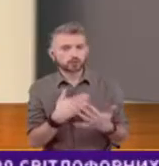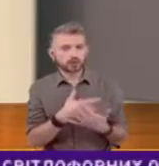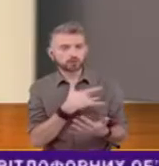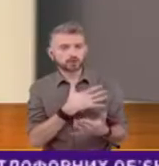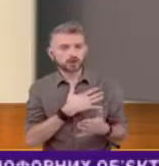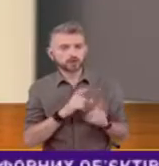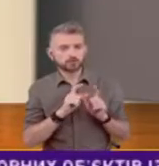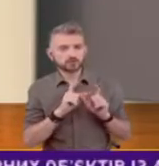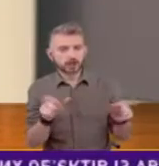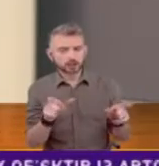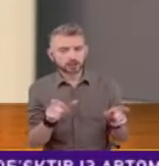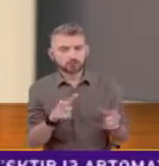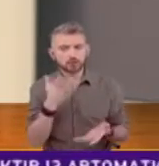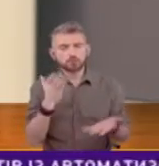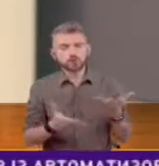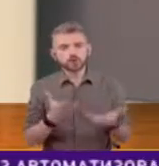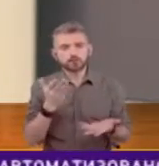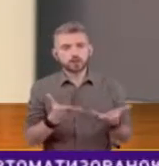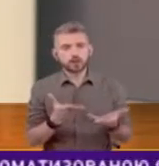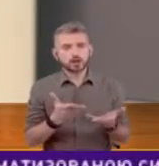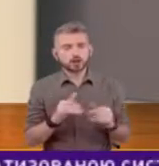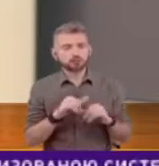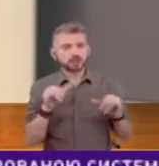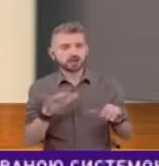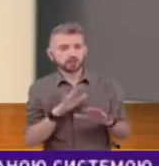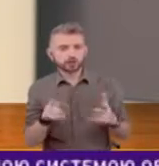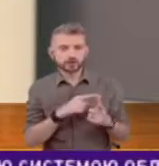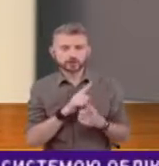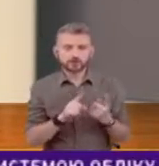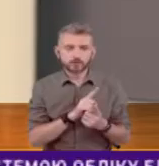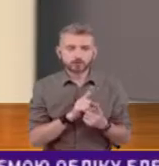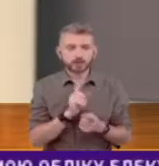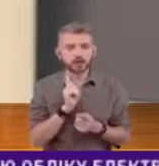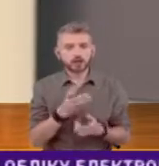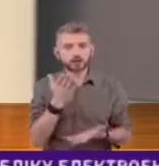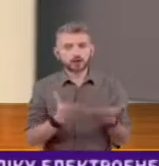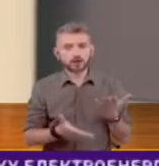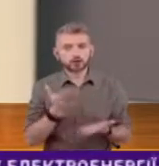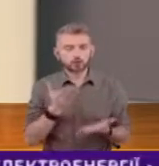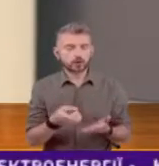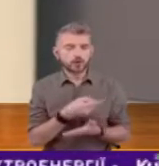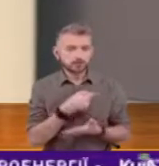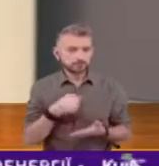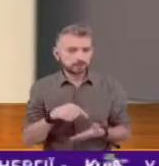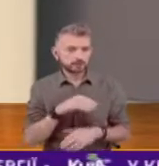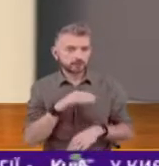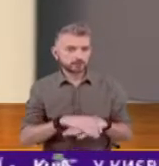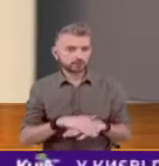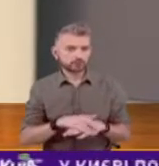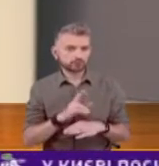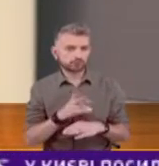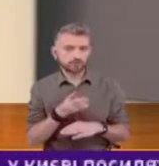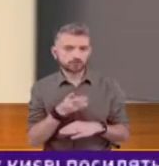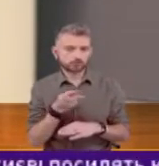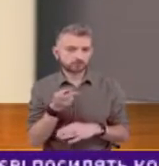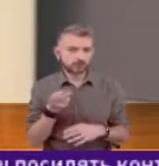приватним закладам, можливо, не збільшувати чи змінювати, але якщо ми, фактично йде як